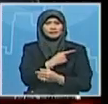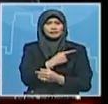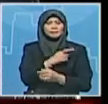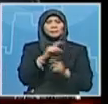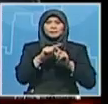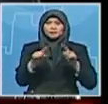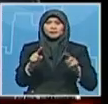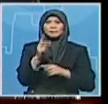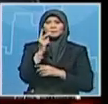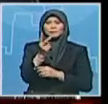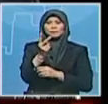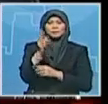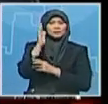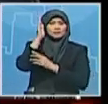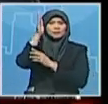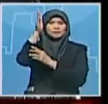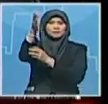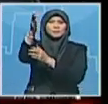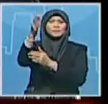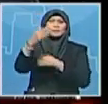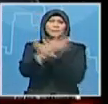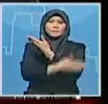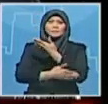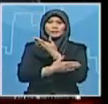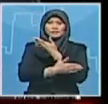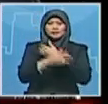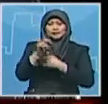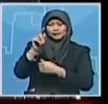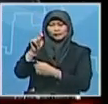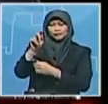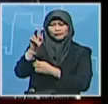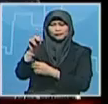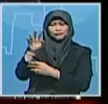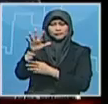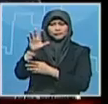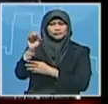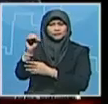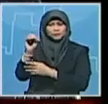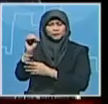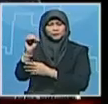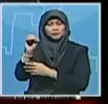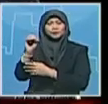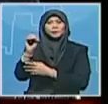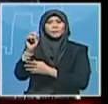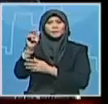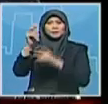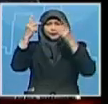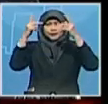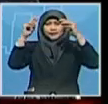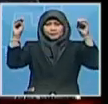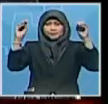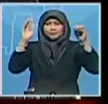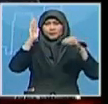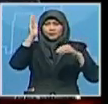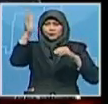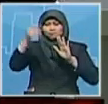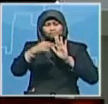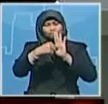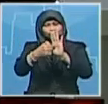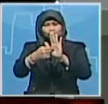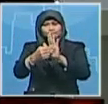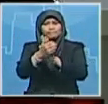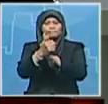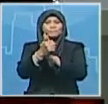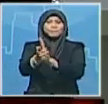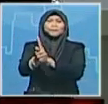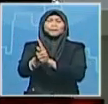pada kedudukan masa depan negara kita, iaitu TN50 yang nak dibawa oleh Yang Amat Berhormat Perdana Menteri kita. Inilah asasnya. Sebelum